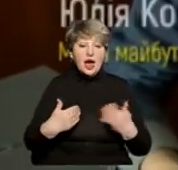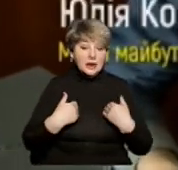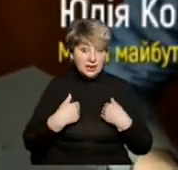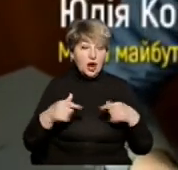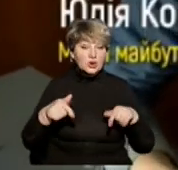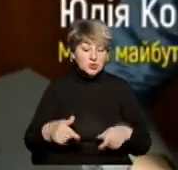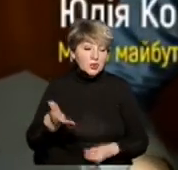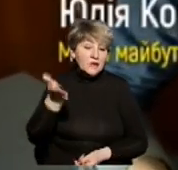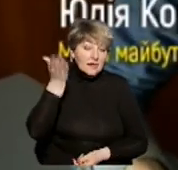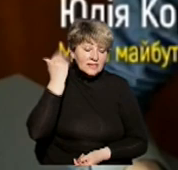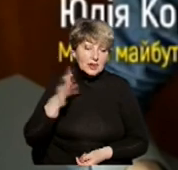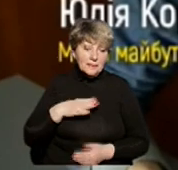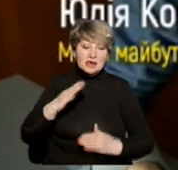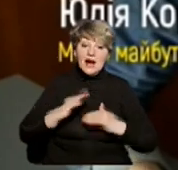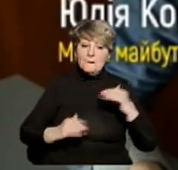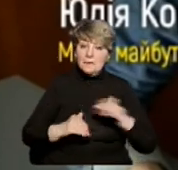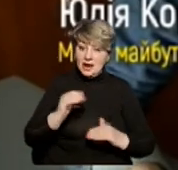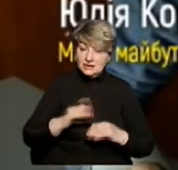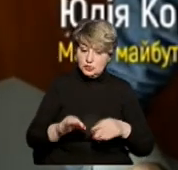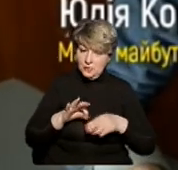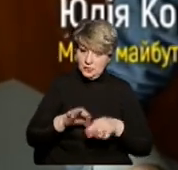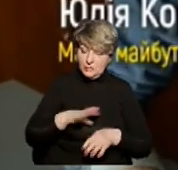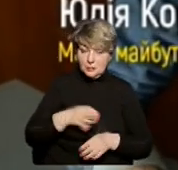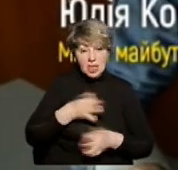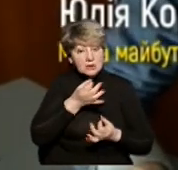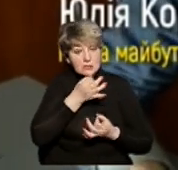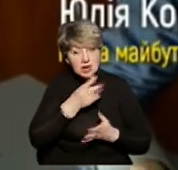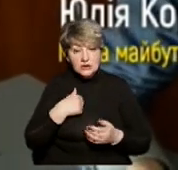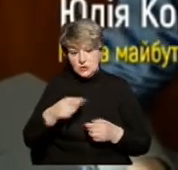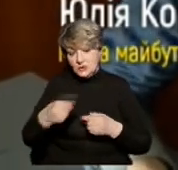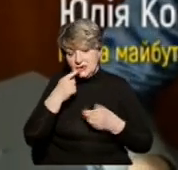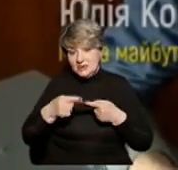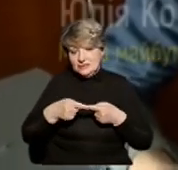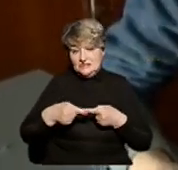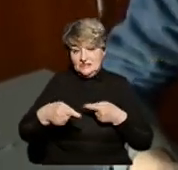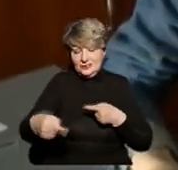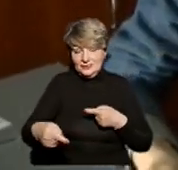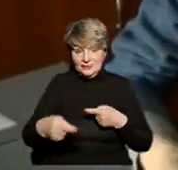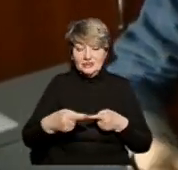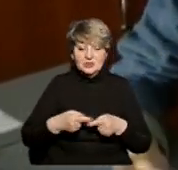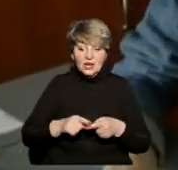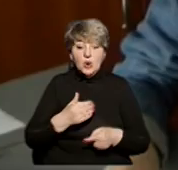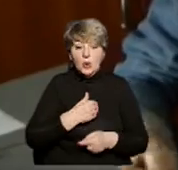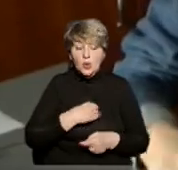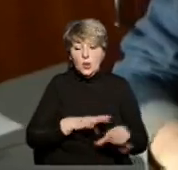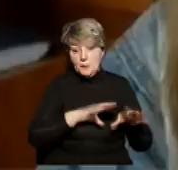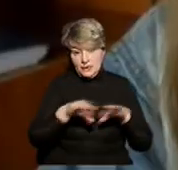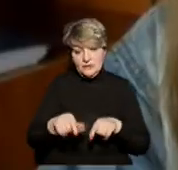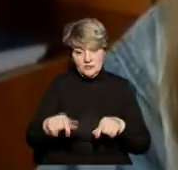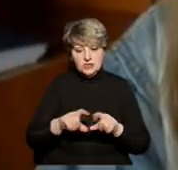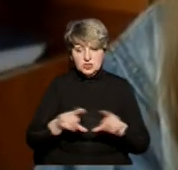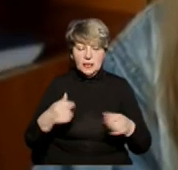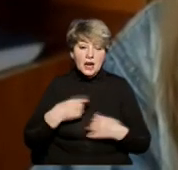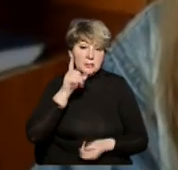колись проходила практику, мені тут сподобалося. І нам тут недалеко, ну як недалеко, ми живемо в Зміїнці, але ми хочемо сюди, в цю школу.